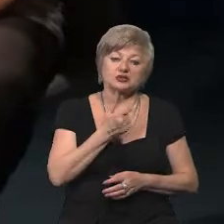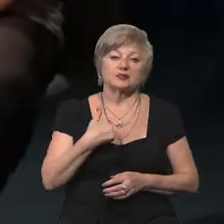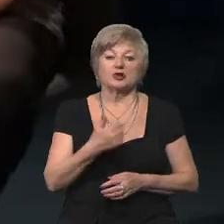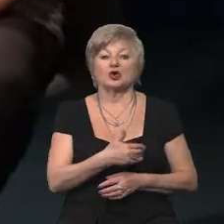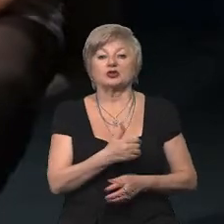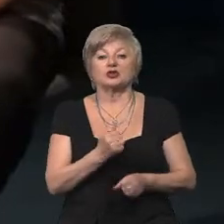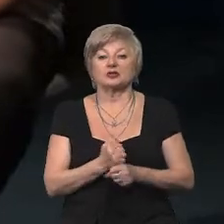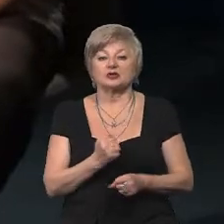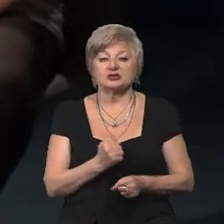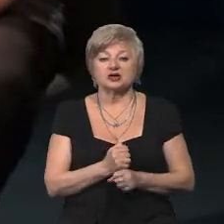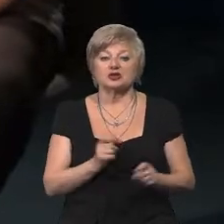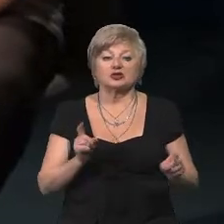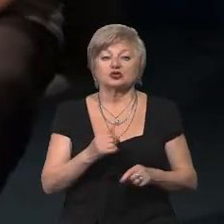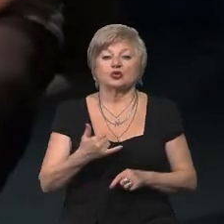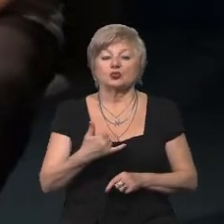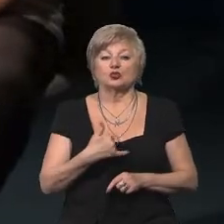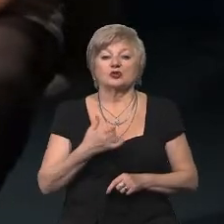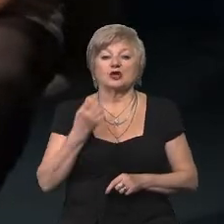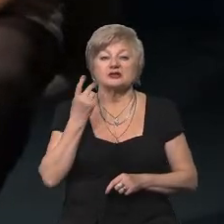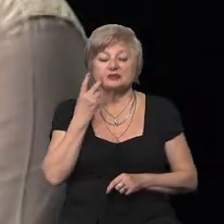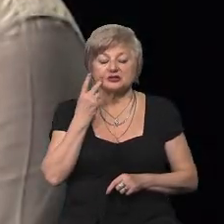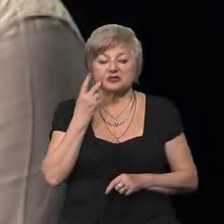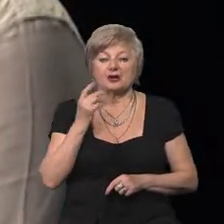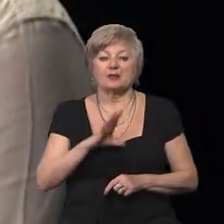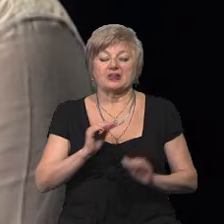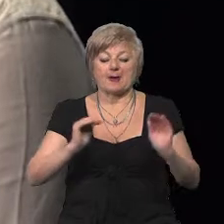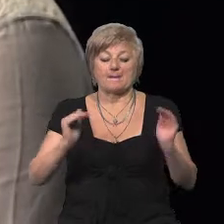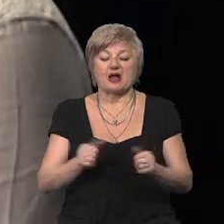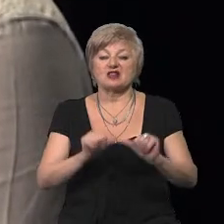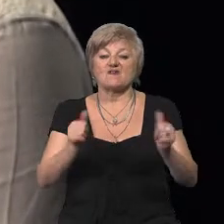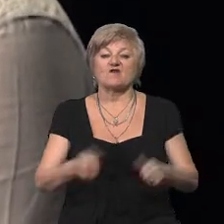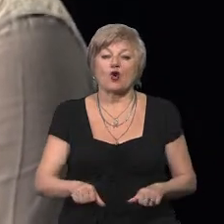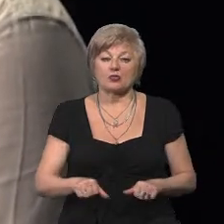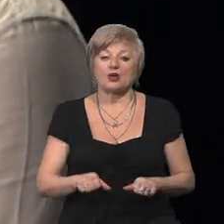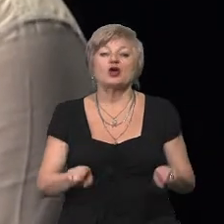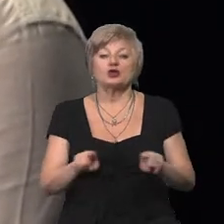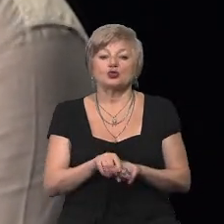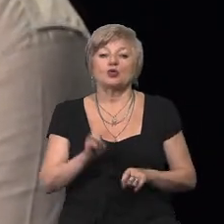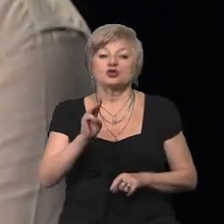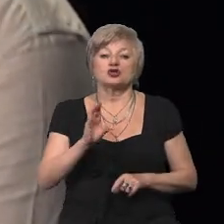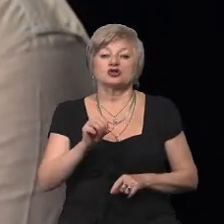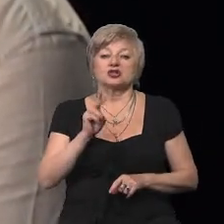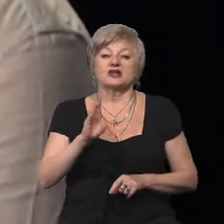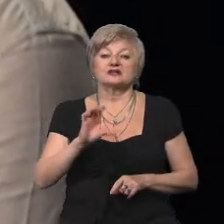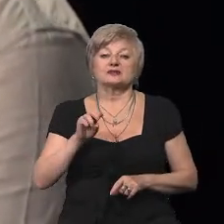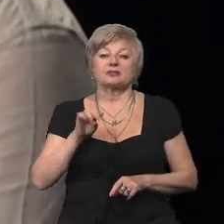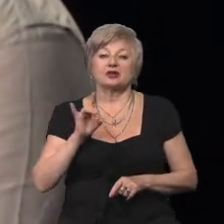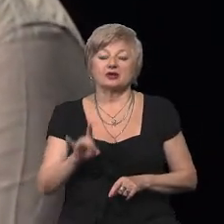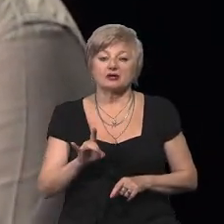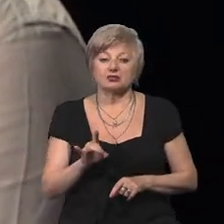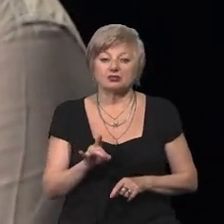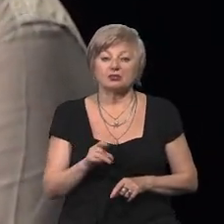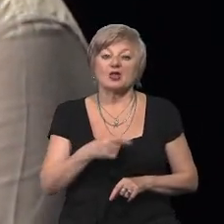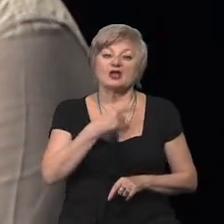еще, чтобы у нас постоянные были малые формы, вот, потому что тот же Шекспир, хотим попробовать сделать один вариант на русском,